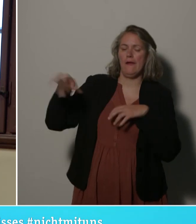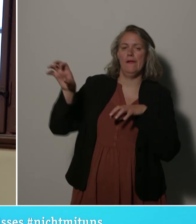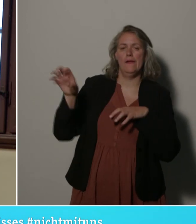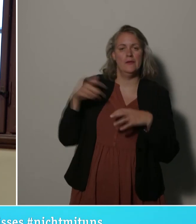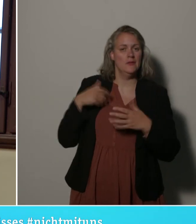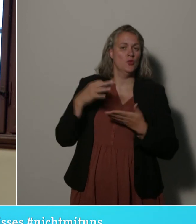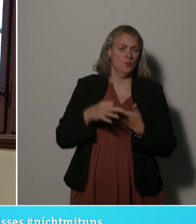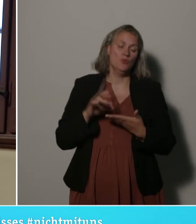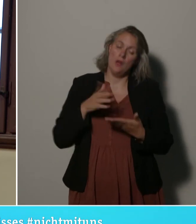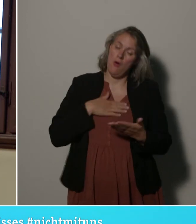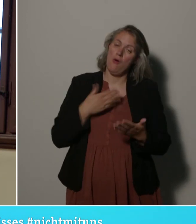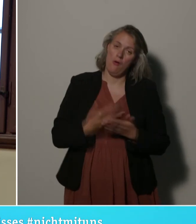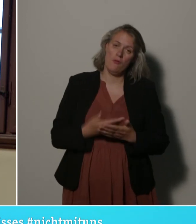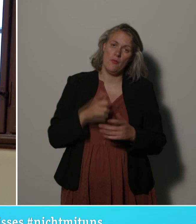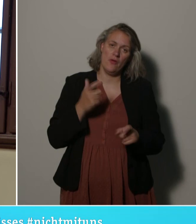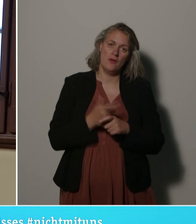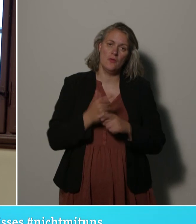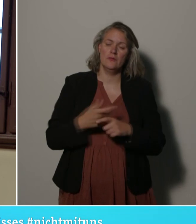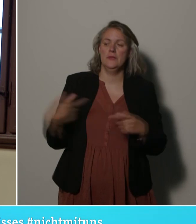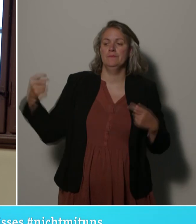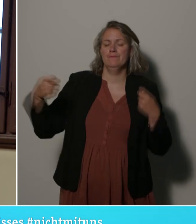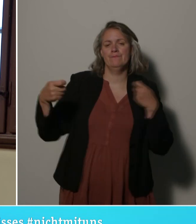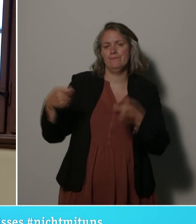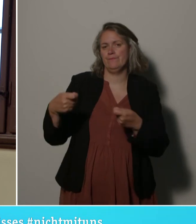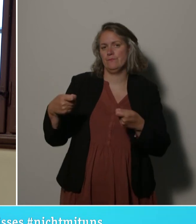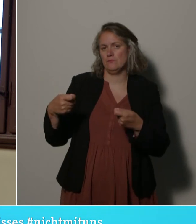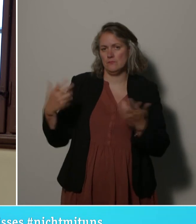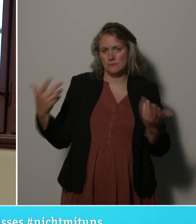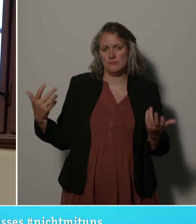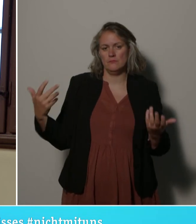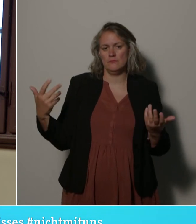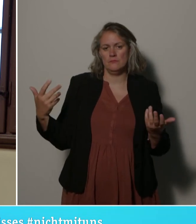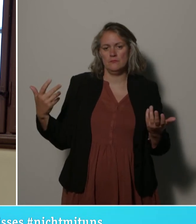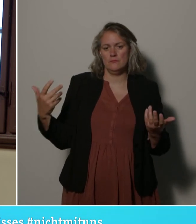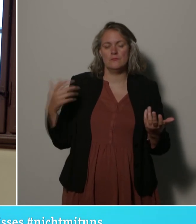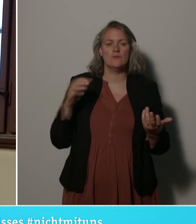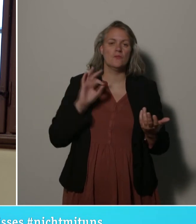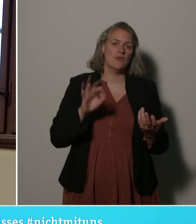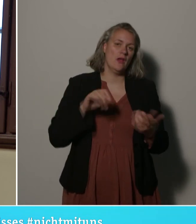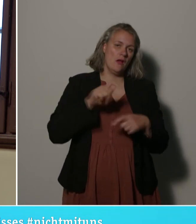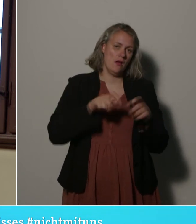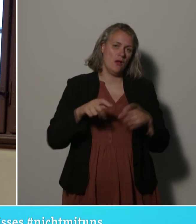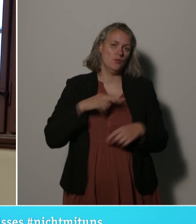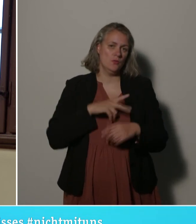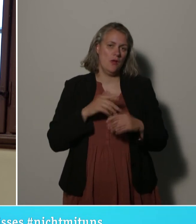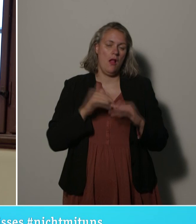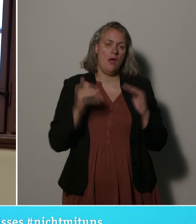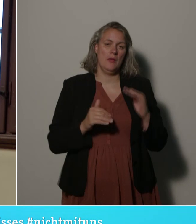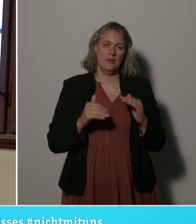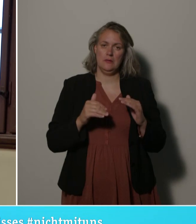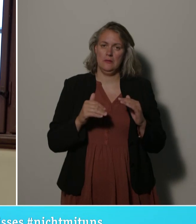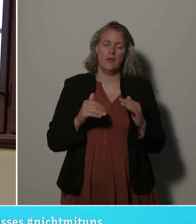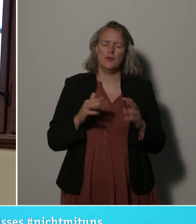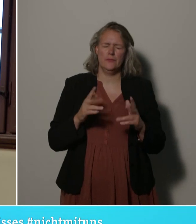der Verantwortung, in einer Kofinanzierung für sozial ermäßigte Tickets oder aus sozialen